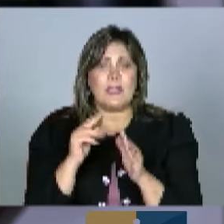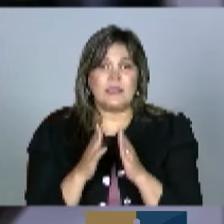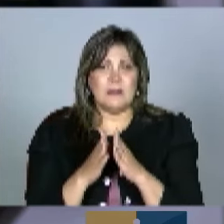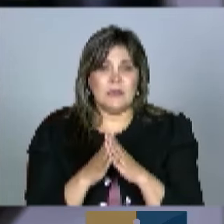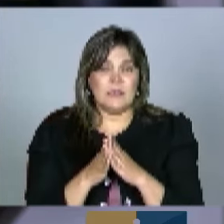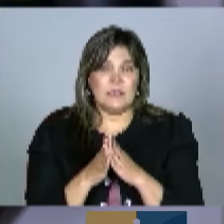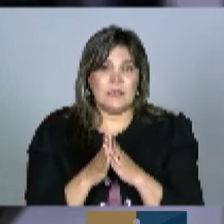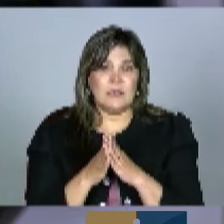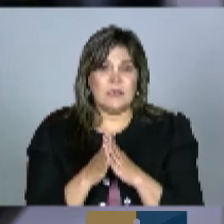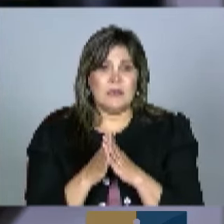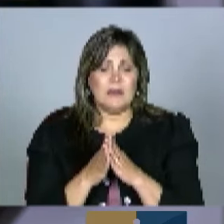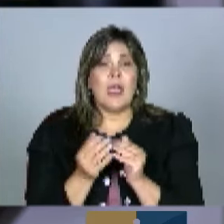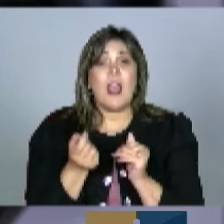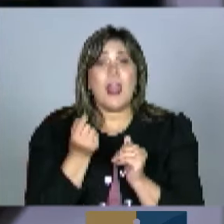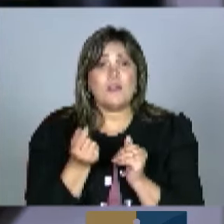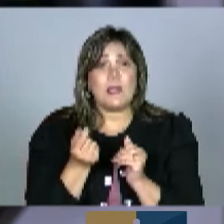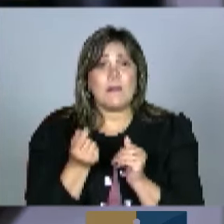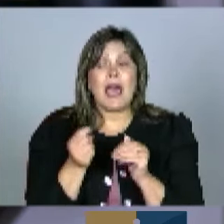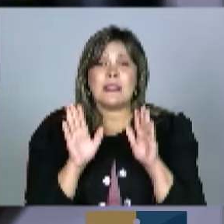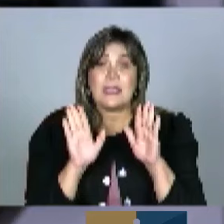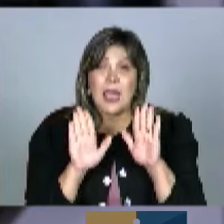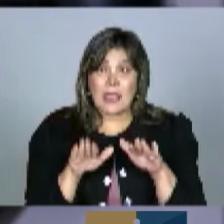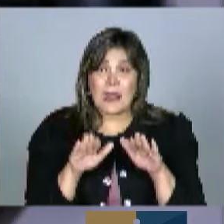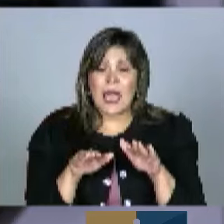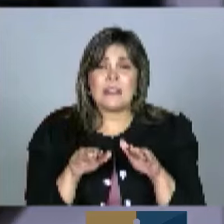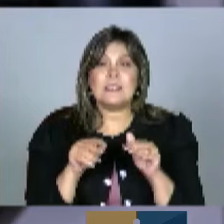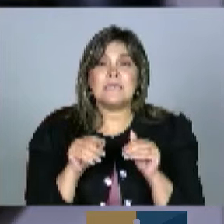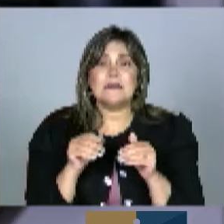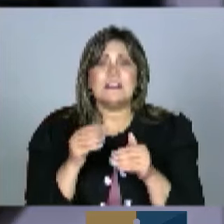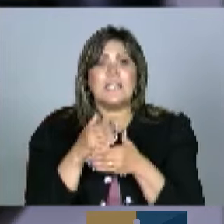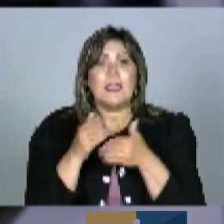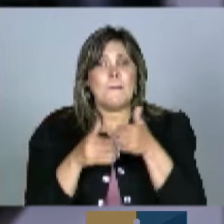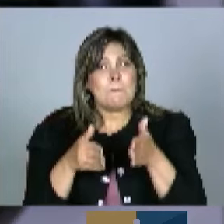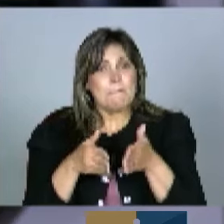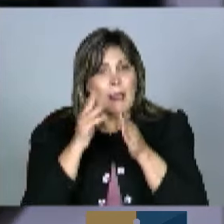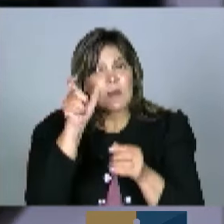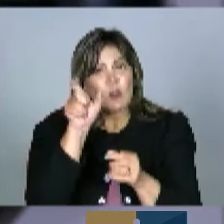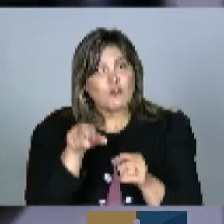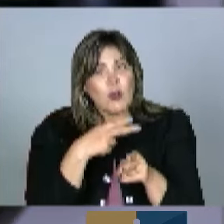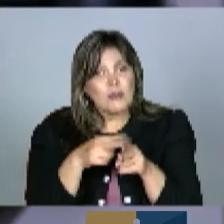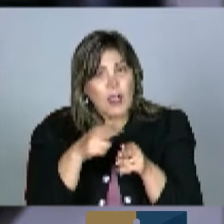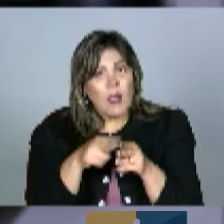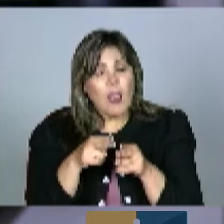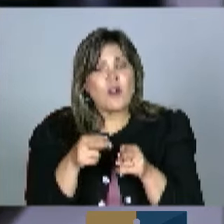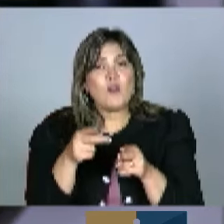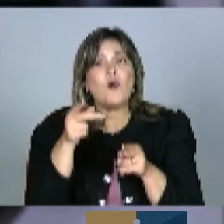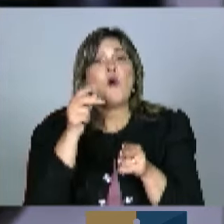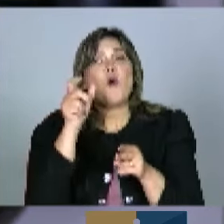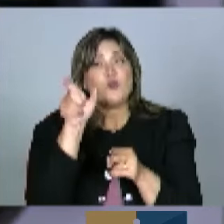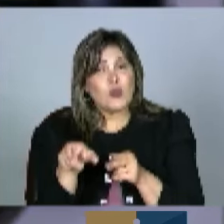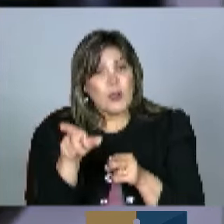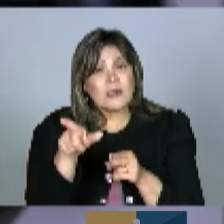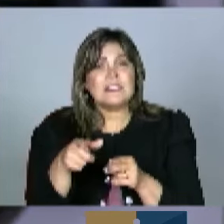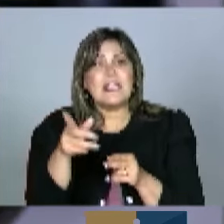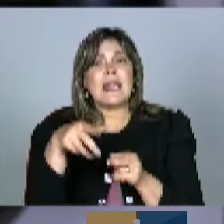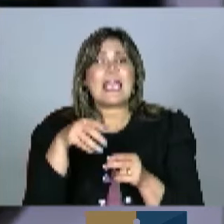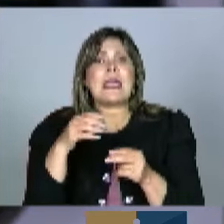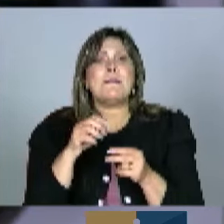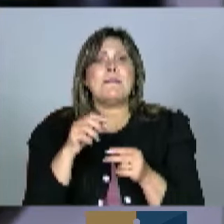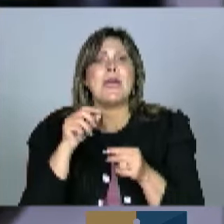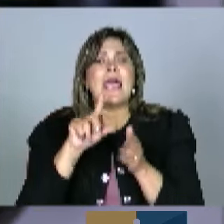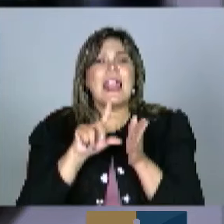ميلاد لو سمحت انا كان عندي مغبز واجرته والمستاجر ركب عداد ميه وجا بعد